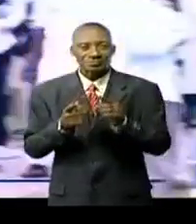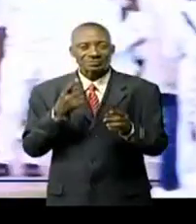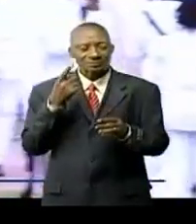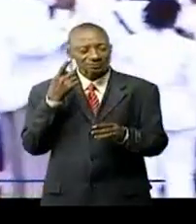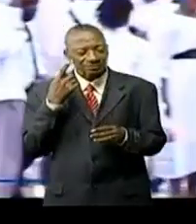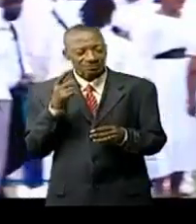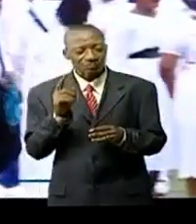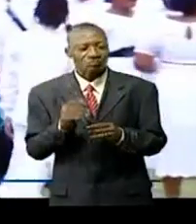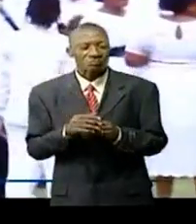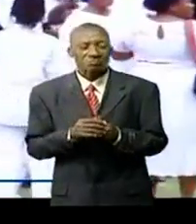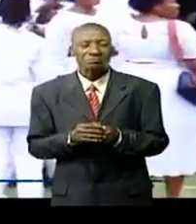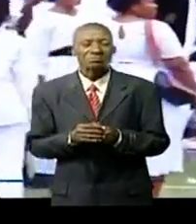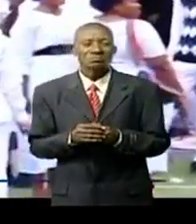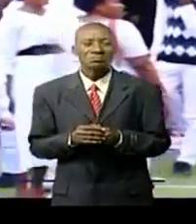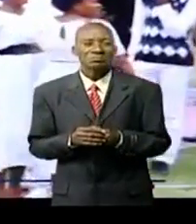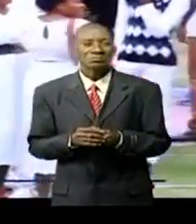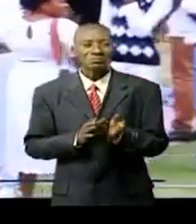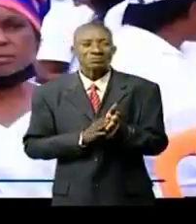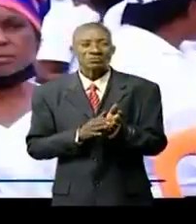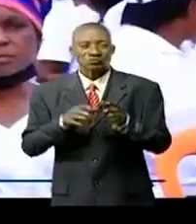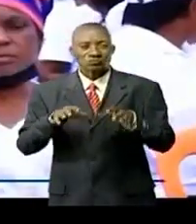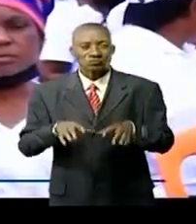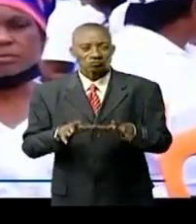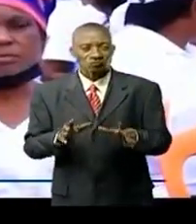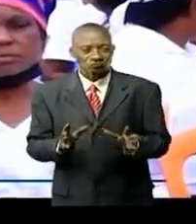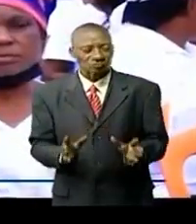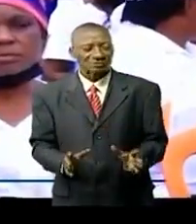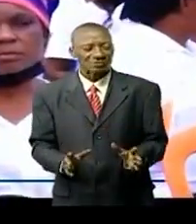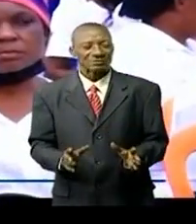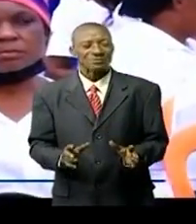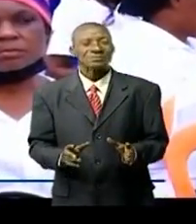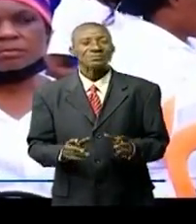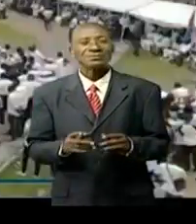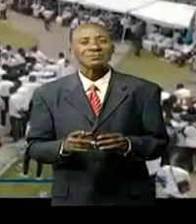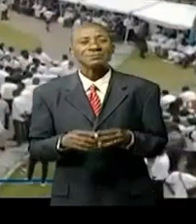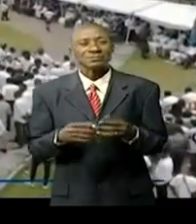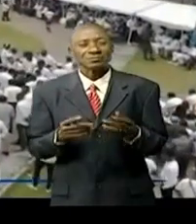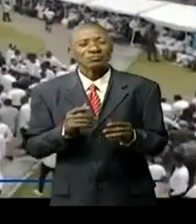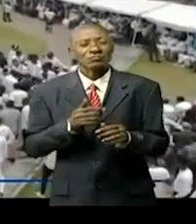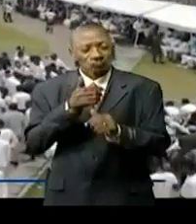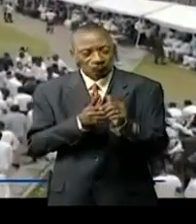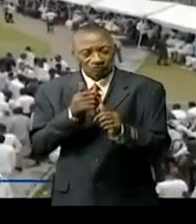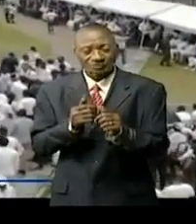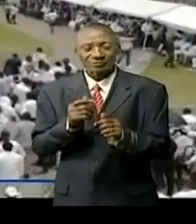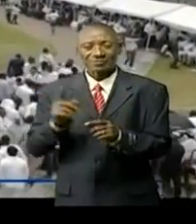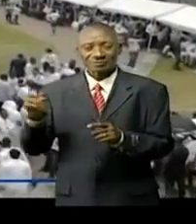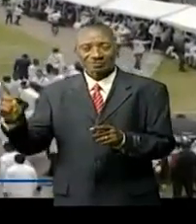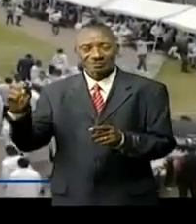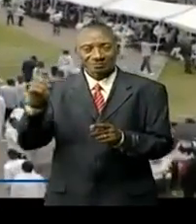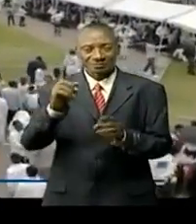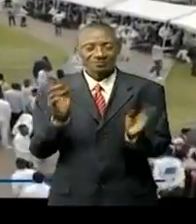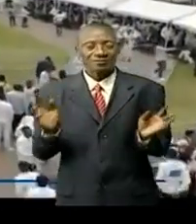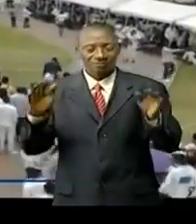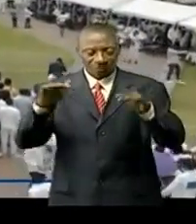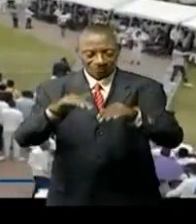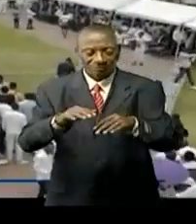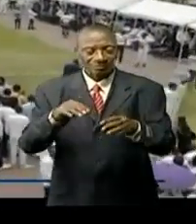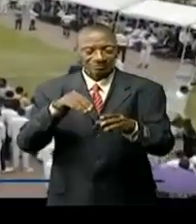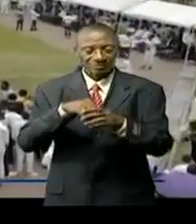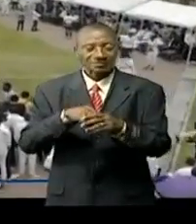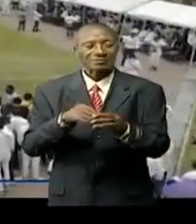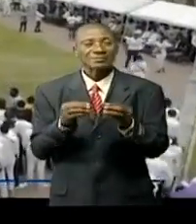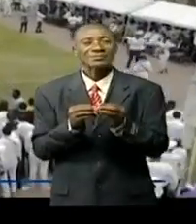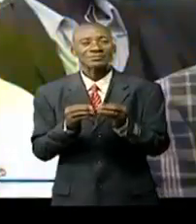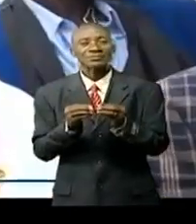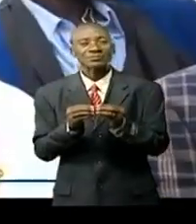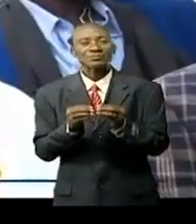William Mukambila, vêtu en blanc. Chacun est venu soutenir son cahier des charges déposé lors de ses assises et ses consultations ont